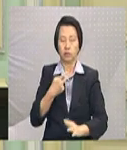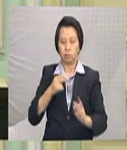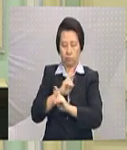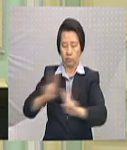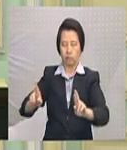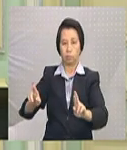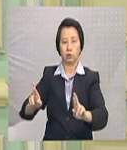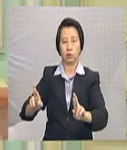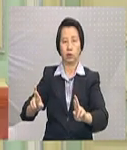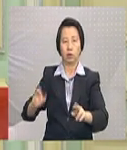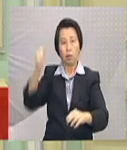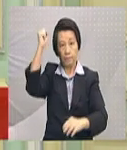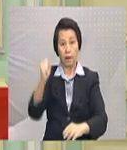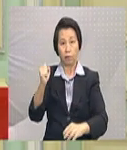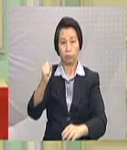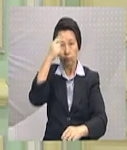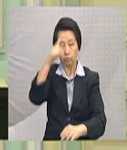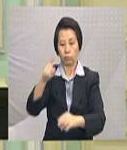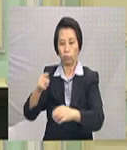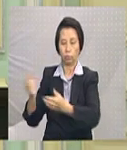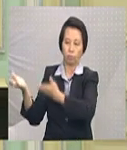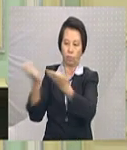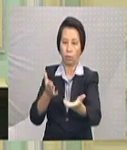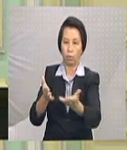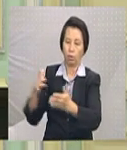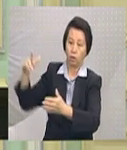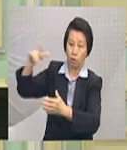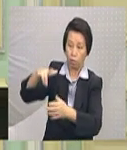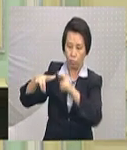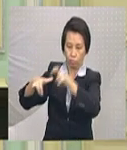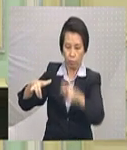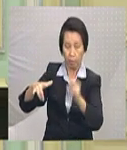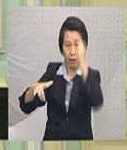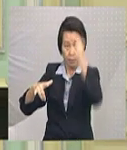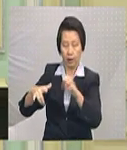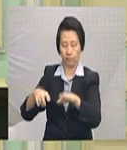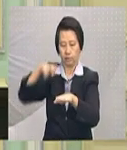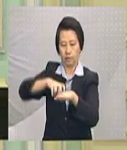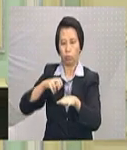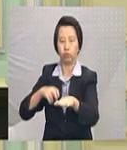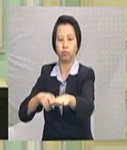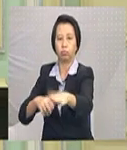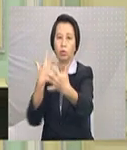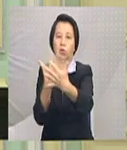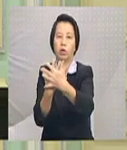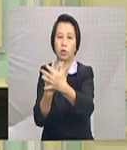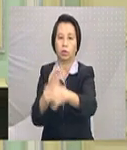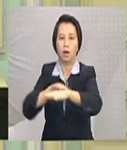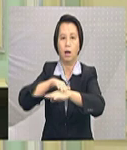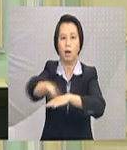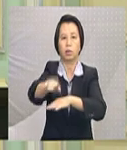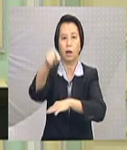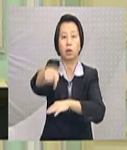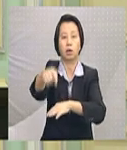menyediakan bas dan sebagainya untuk mengangkut rakyat kita yang pulang dari luar negara untuk dihantar